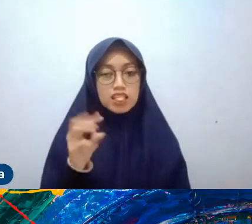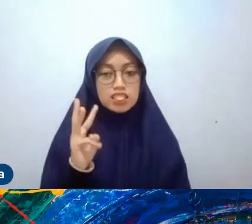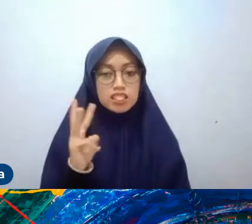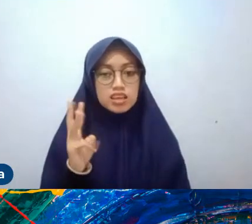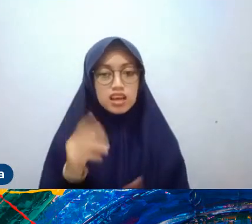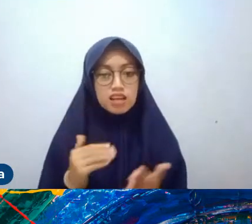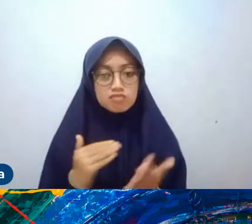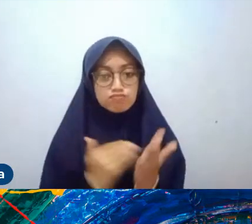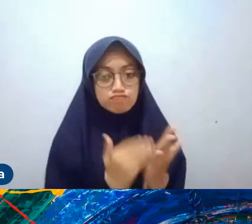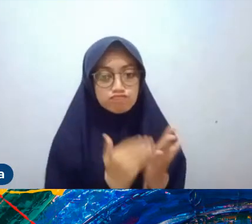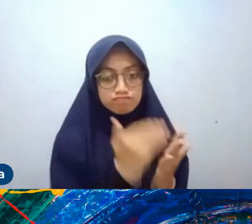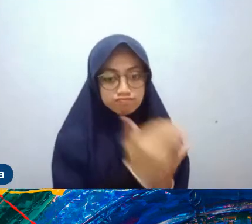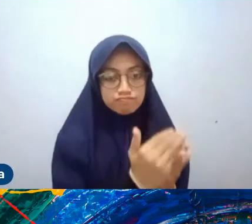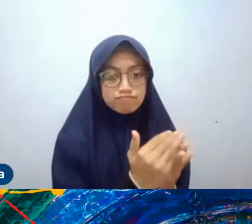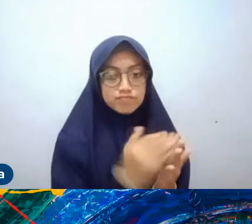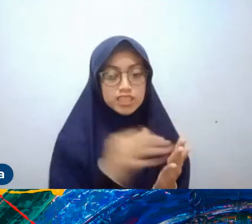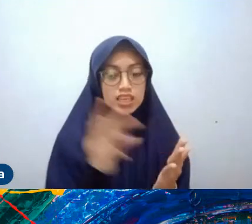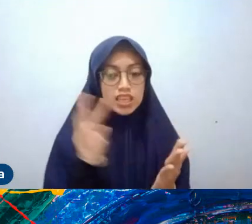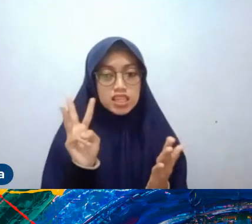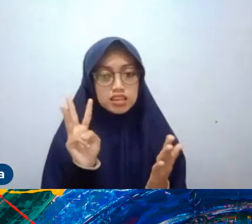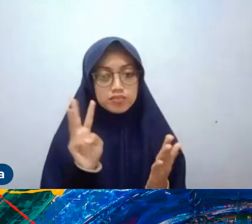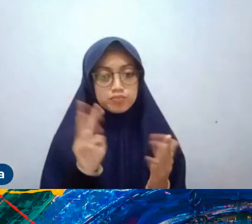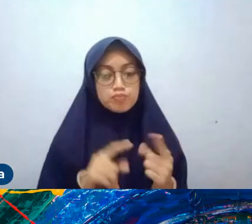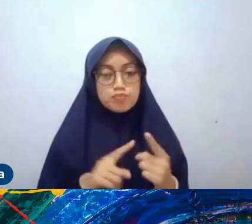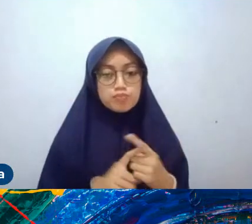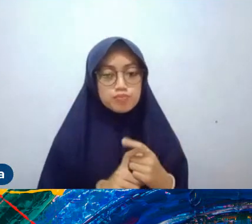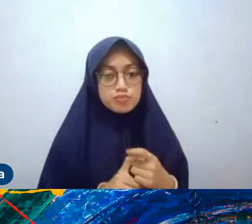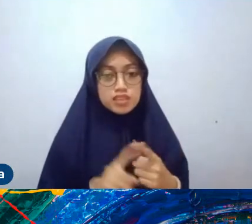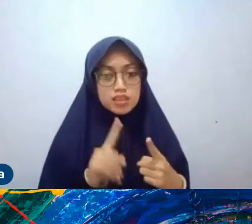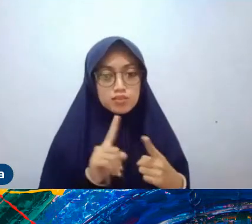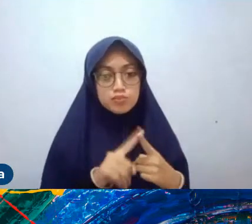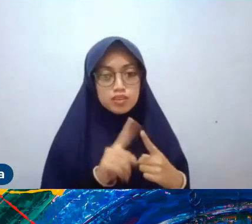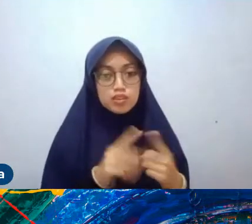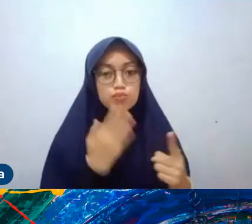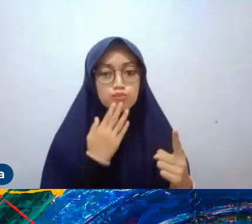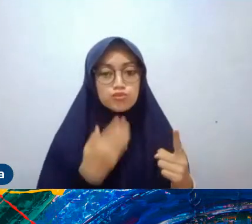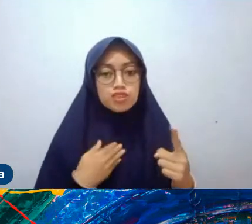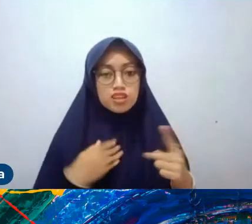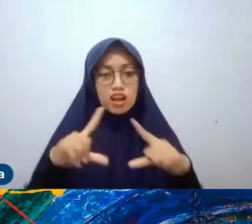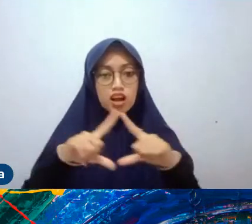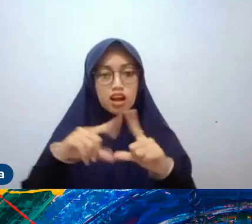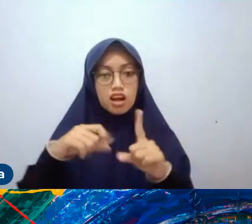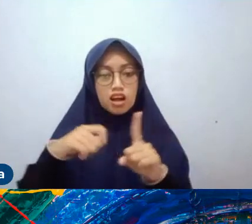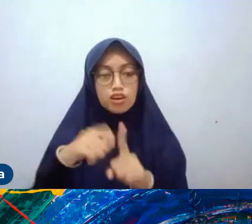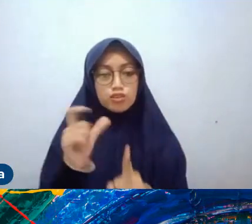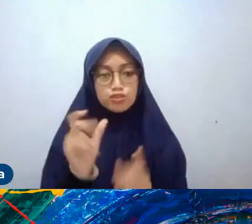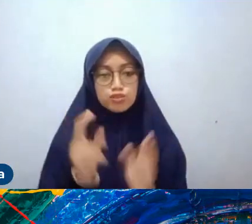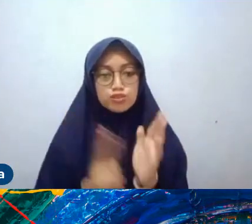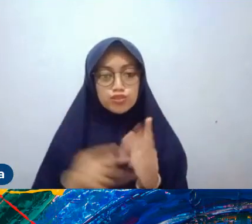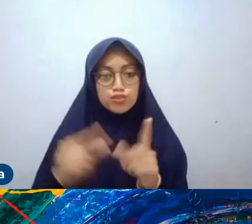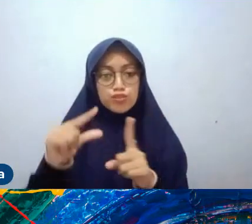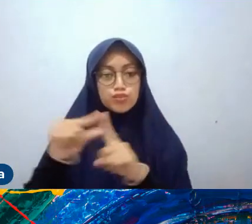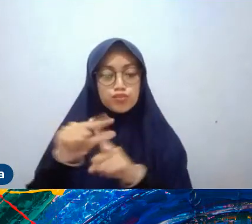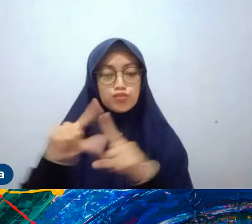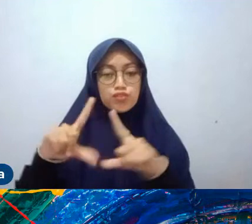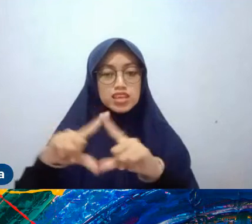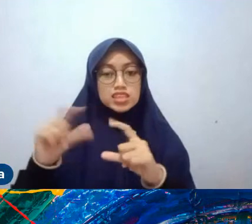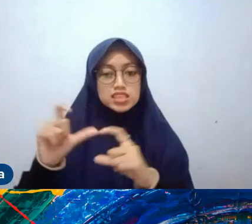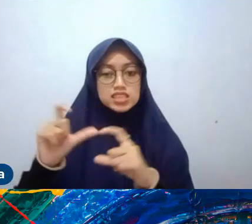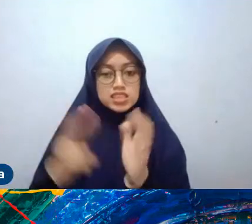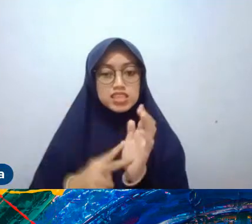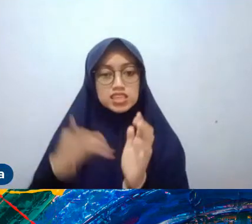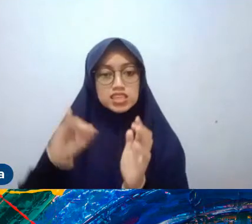mudah yang harus dilakukan, yaitu mempunyai akun di fastningkom.tkplb.id, punya user ID